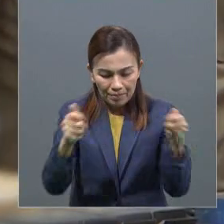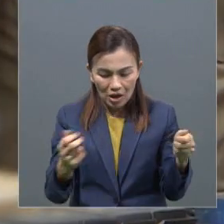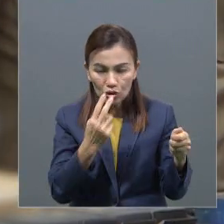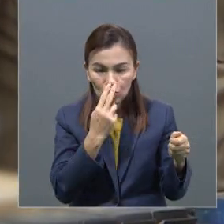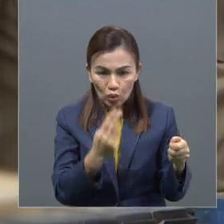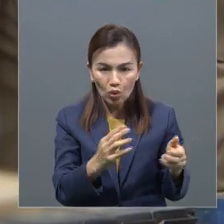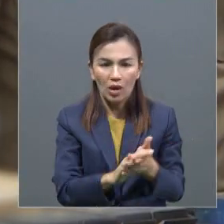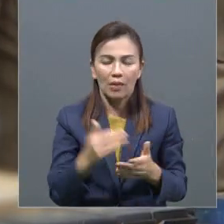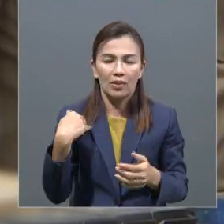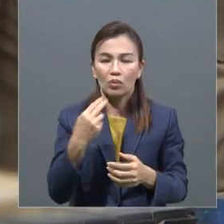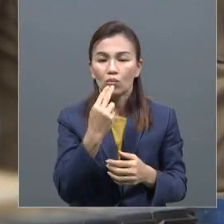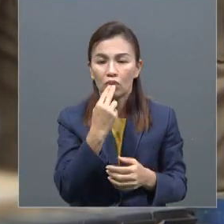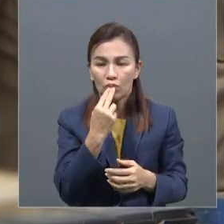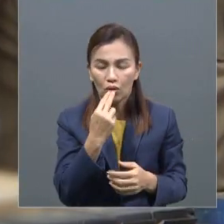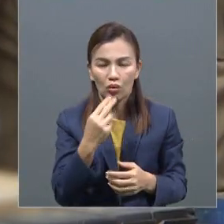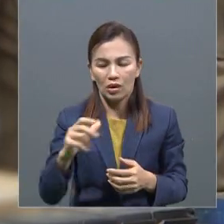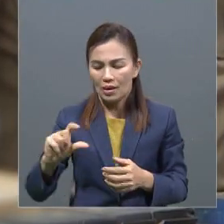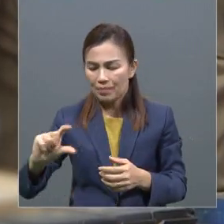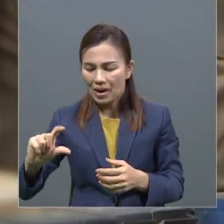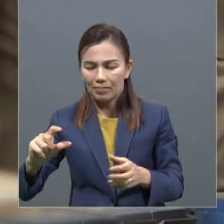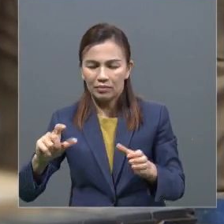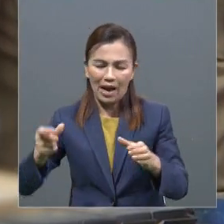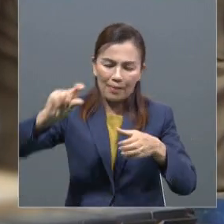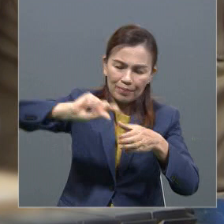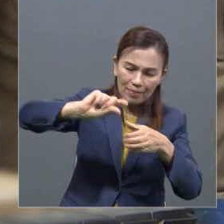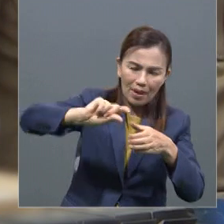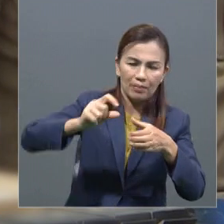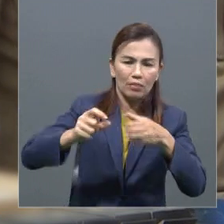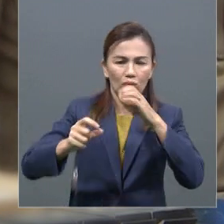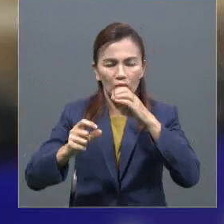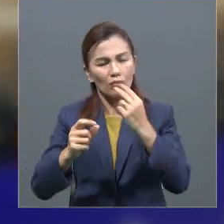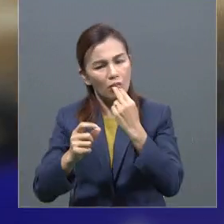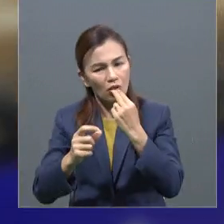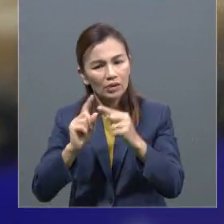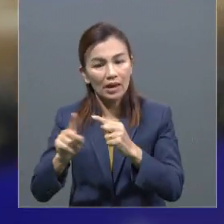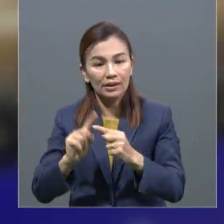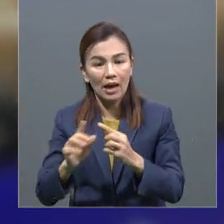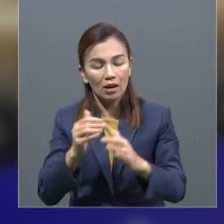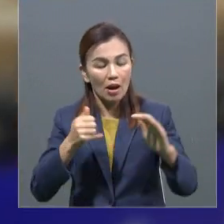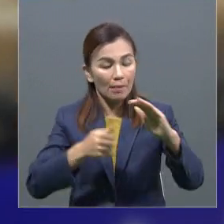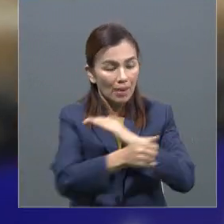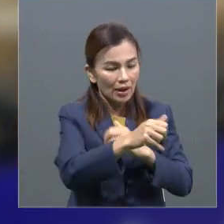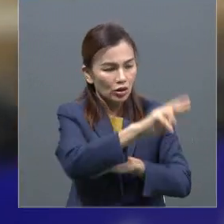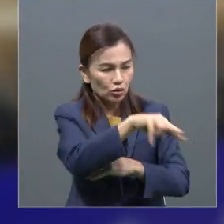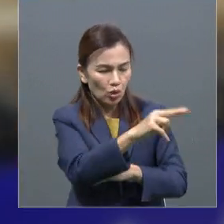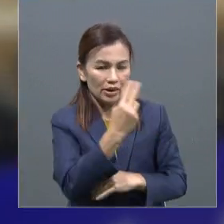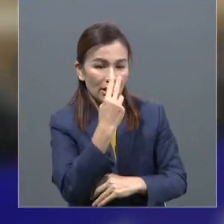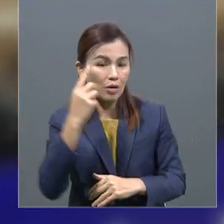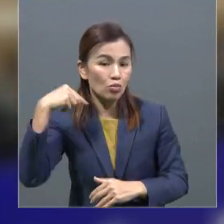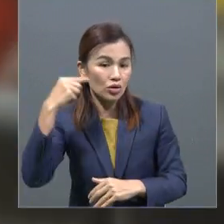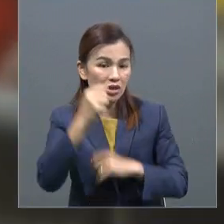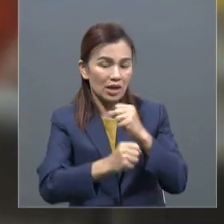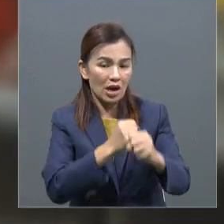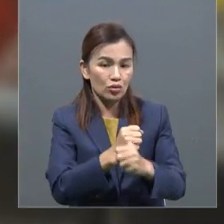น้ำยาบุรี่ไฟฟ้าอุปกรณ์เพียบค่ะนำตัวไปตรวจค้นภายในโกดังก็พบนางสาวพักจิราอายุ 41ปีและ